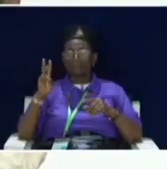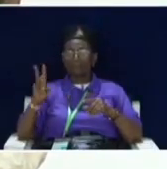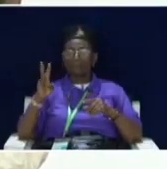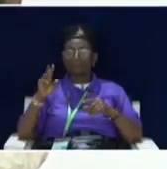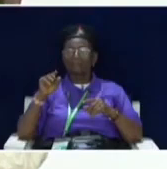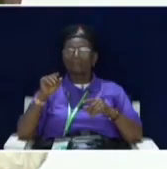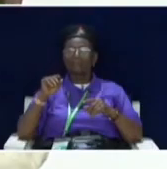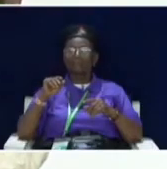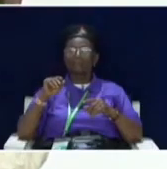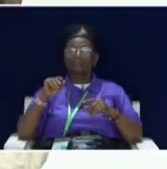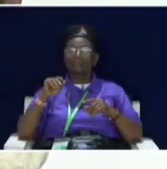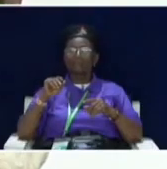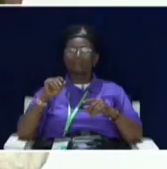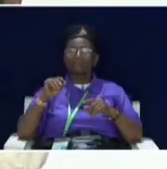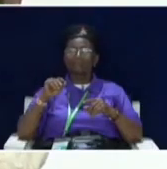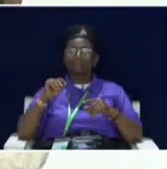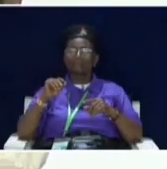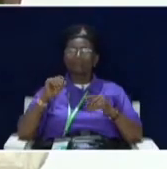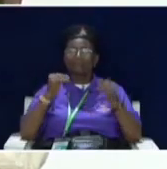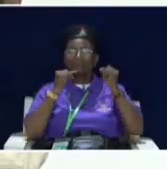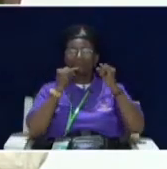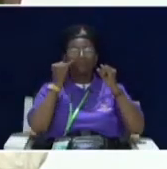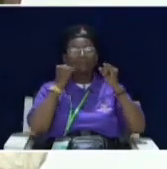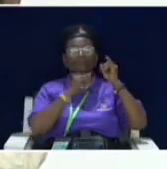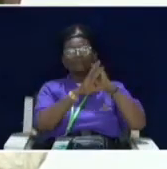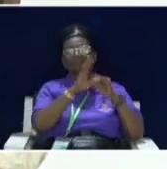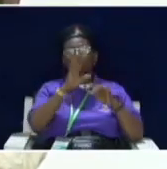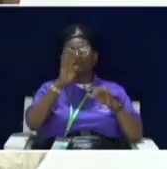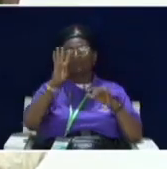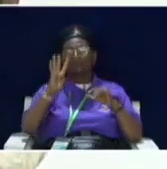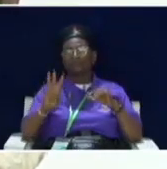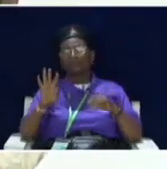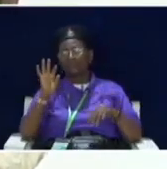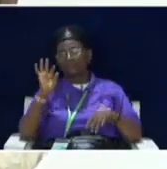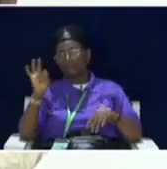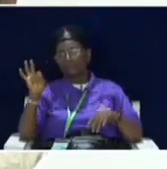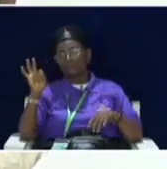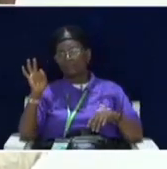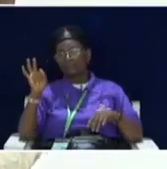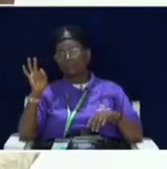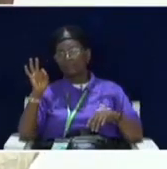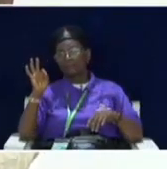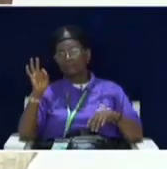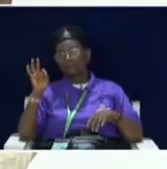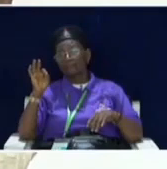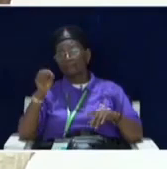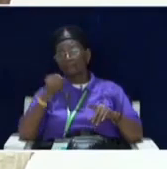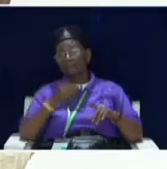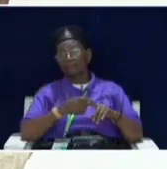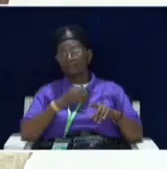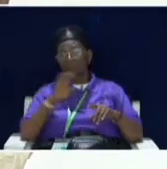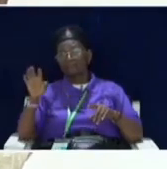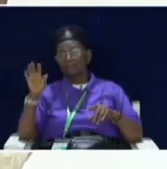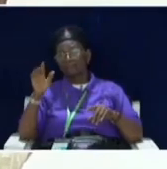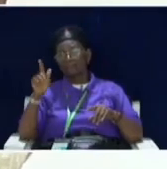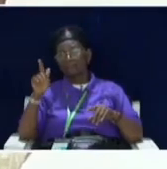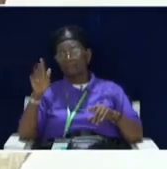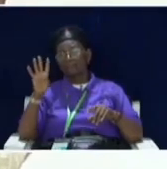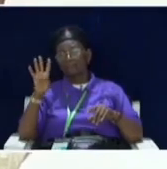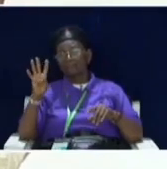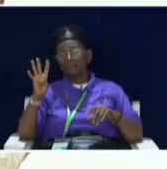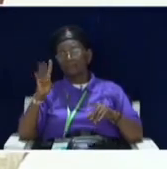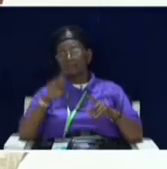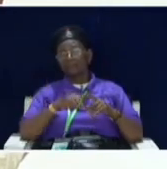dé ìkẹrìndínlọ́gbọ̀n. Isaiah 49. Isaiah orí 59. From verse 24 to 26.